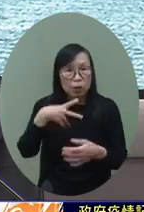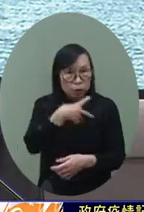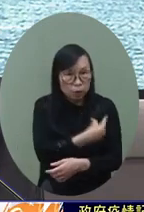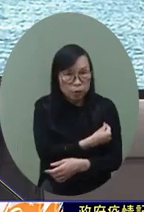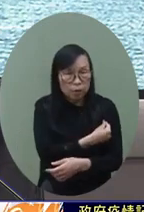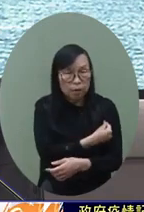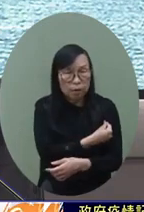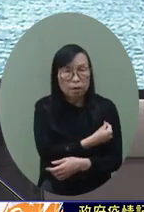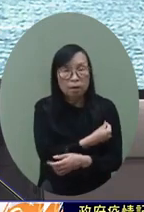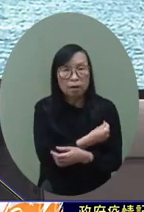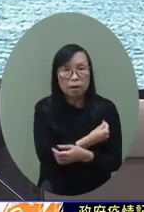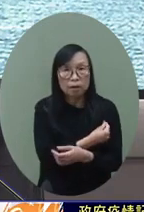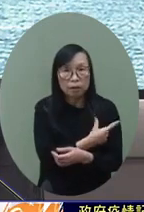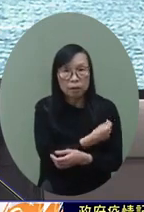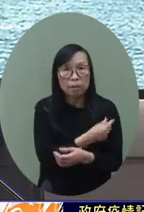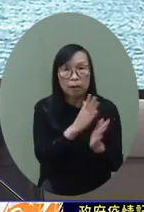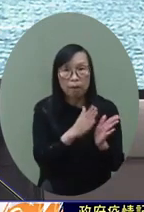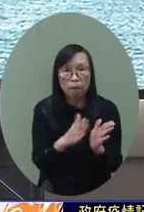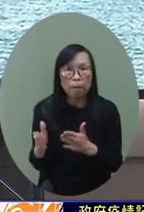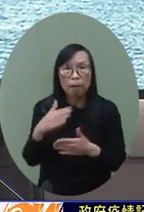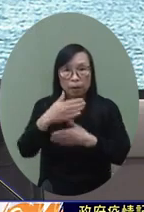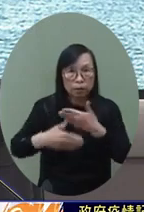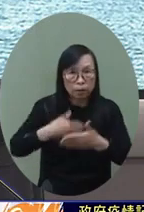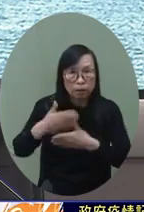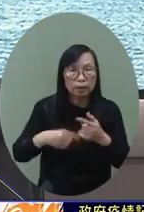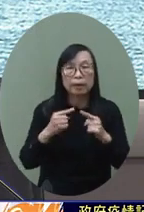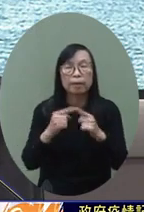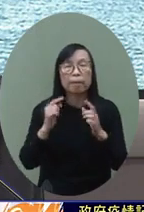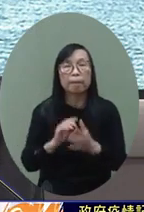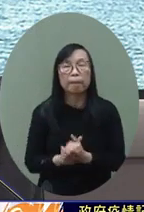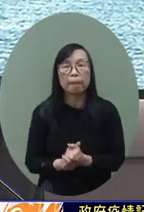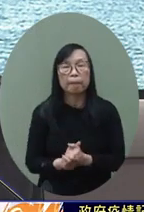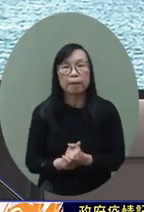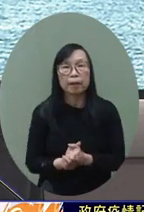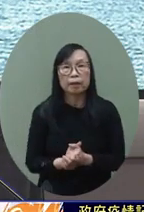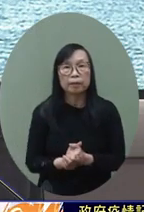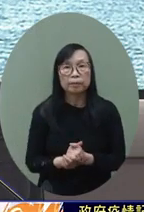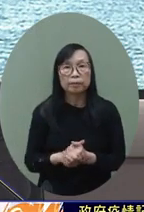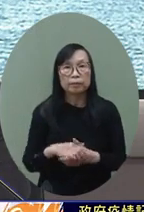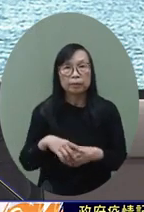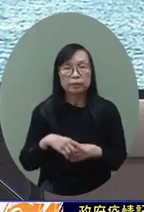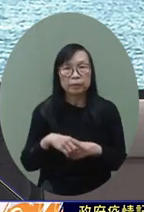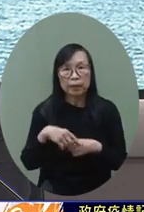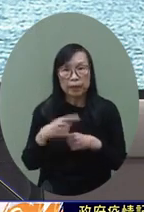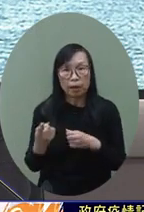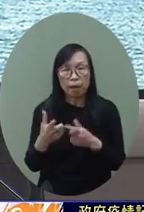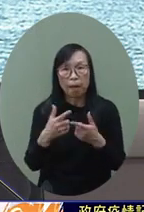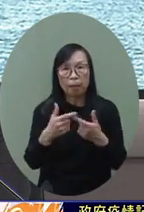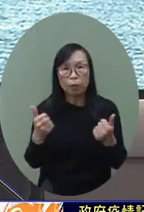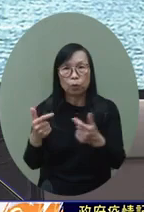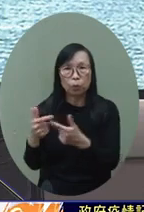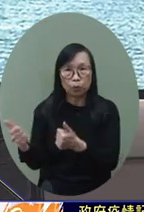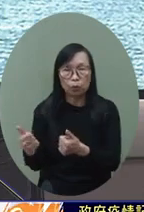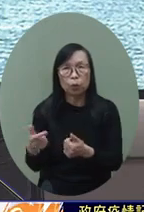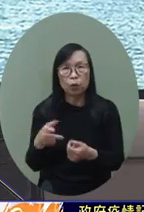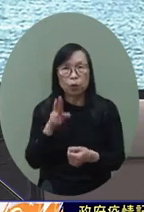嘅安排過程當中嘅人士嘅。咁另外就係、是。一啲配套啦，因為咧都知